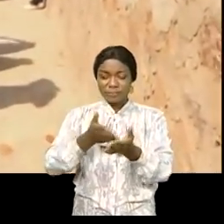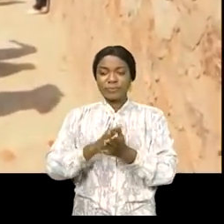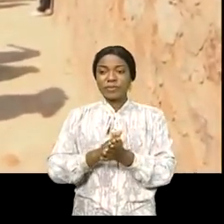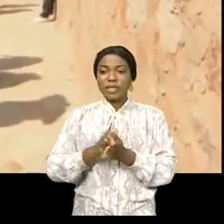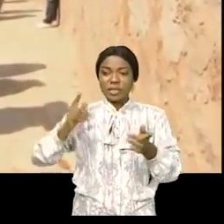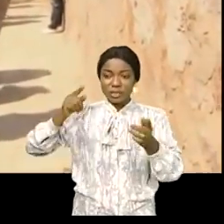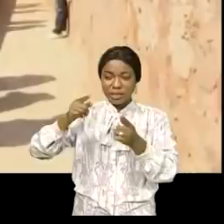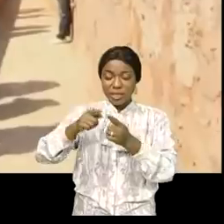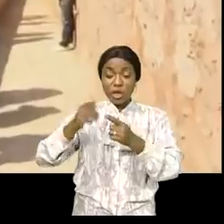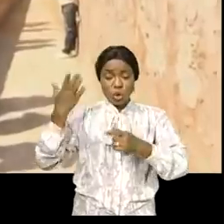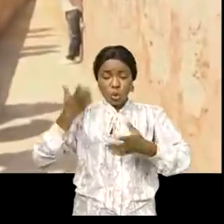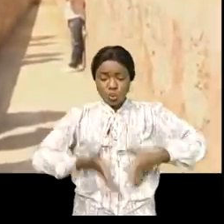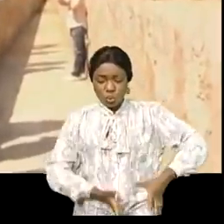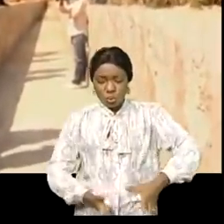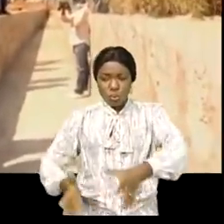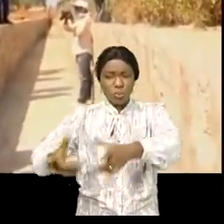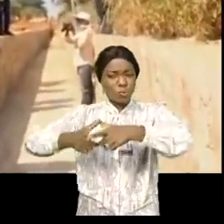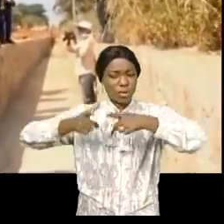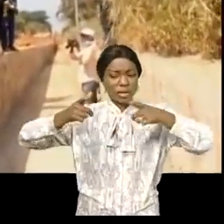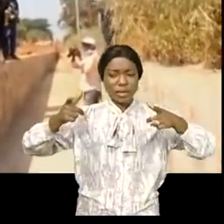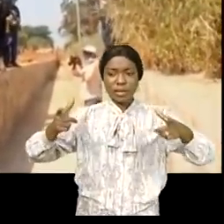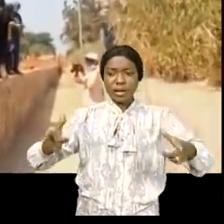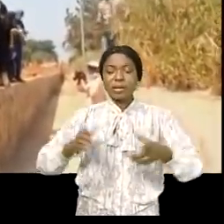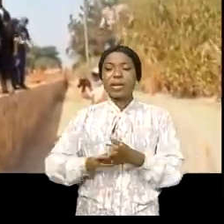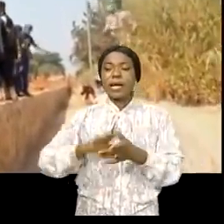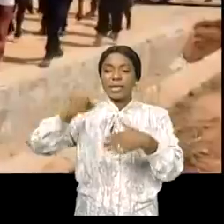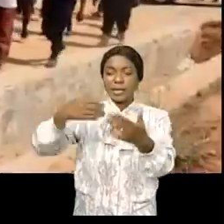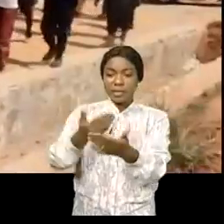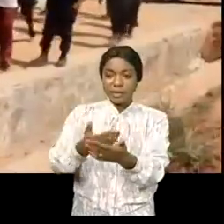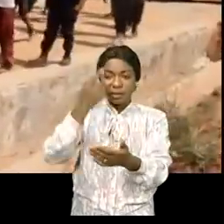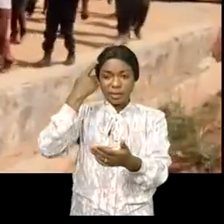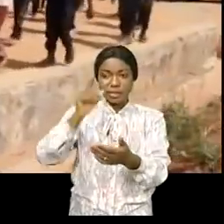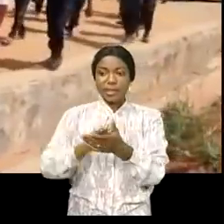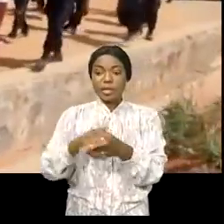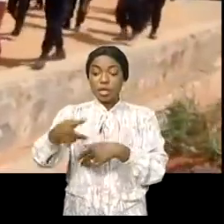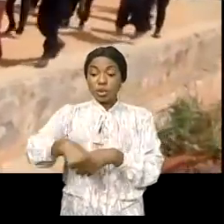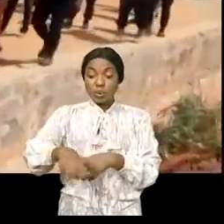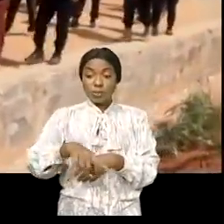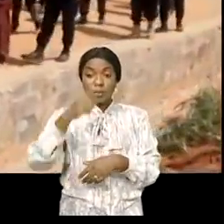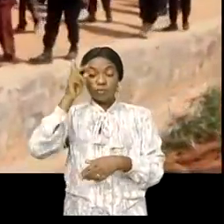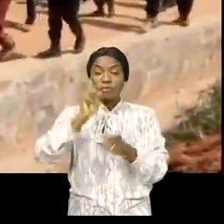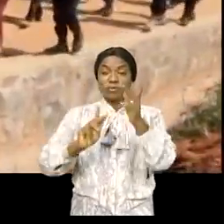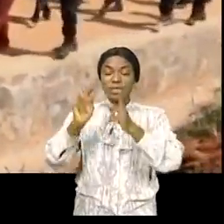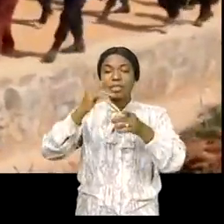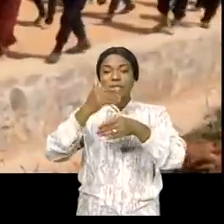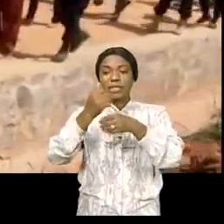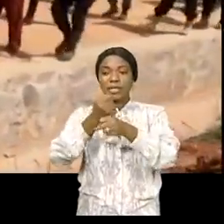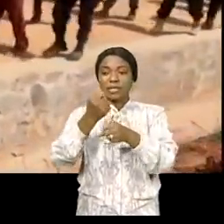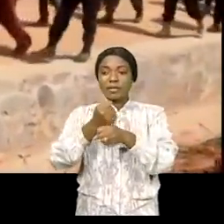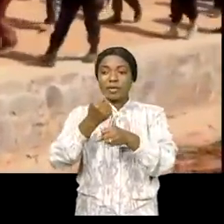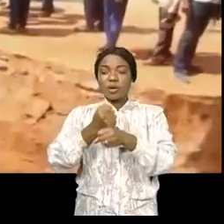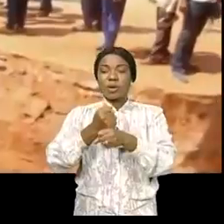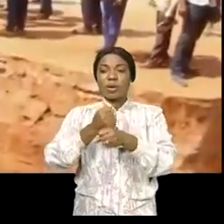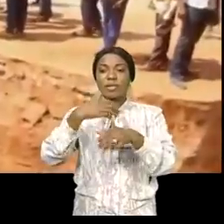jusqu'à l'exétoire. Dès là, Jeannette Longa Moussamba est allée au rond-point Kalala Wankata avant de visiter le travaux anti-érosif mené